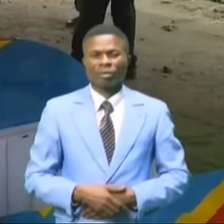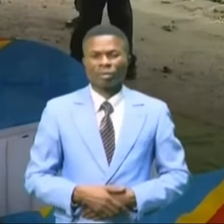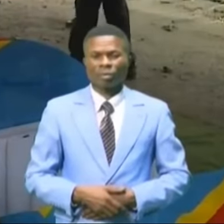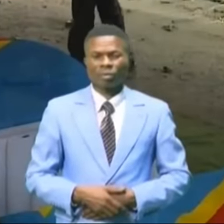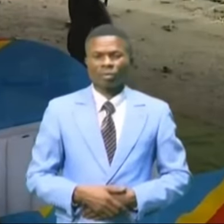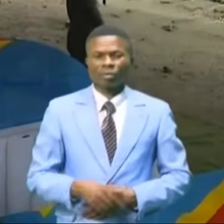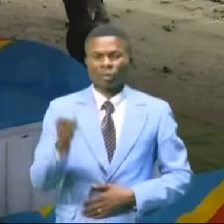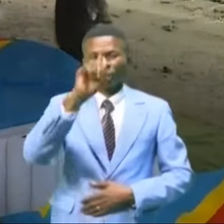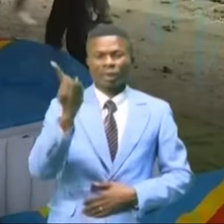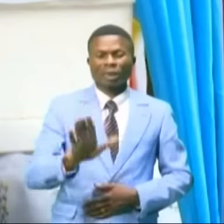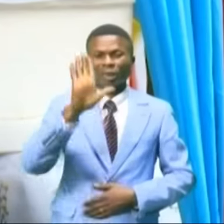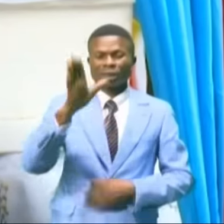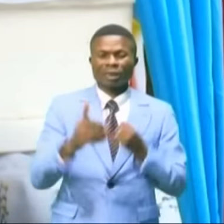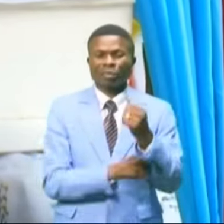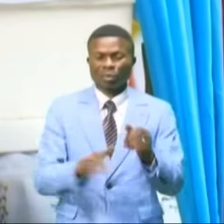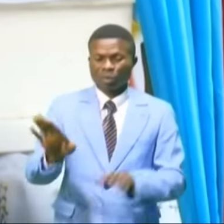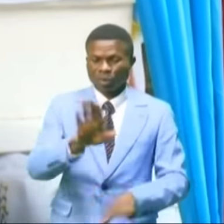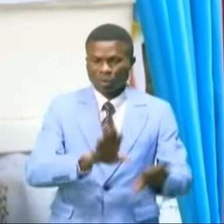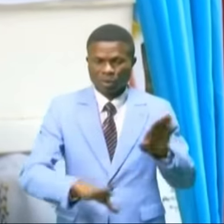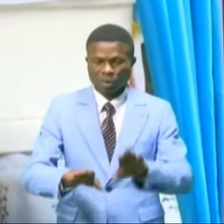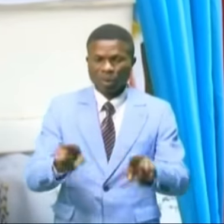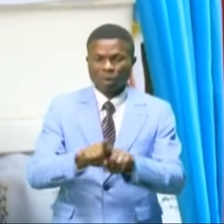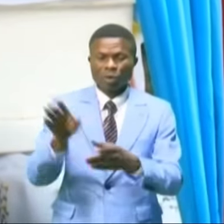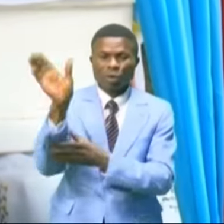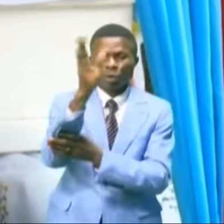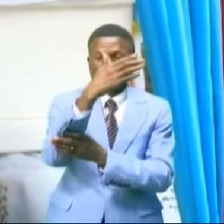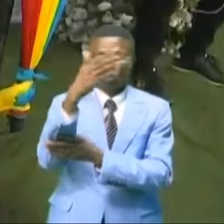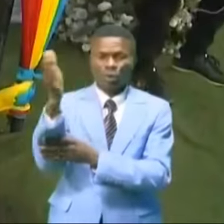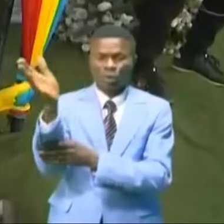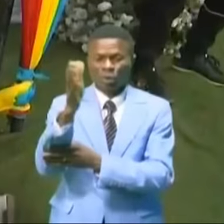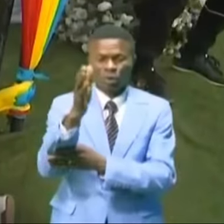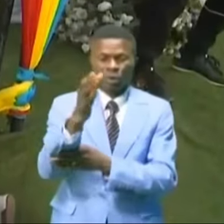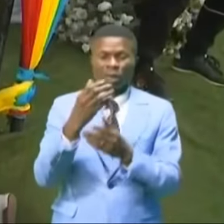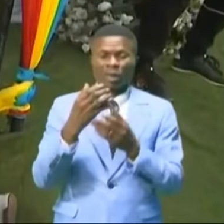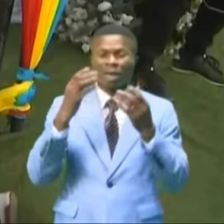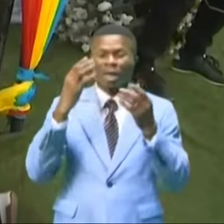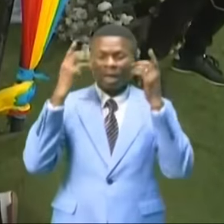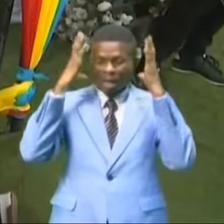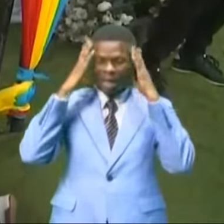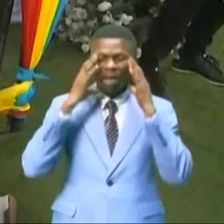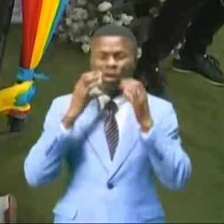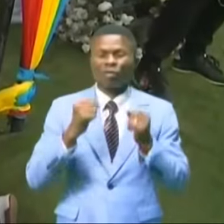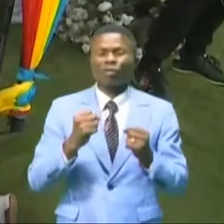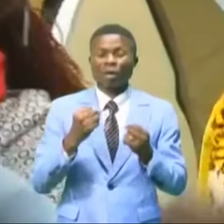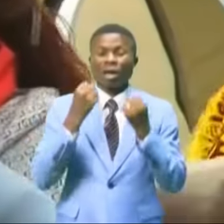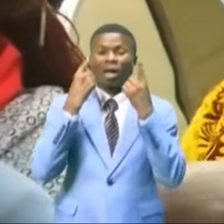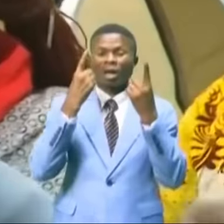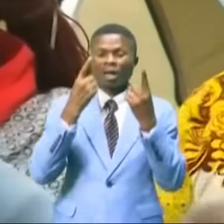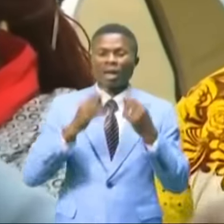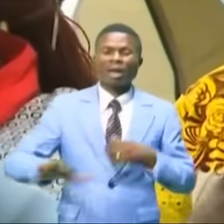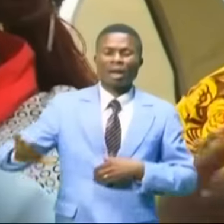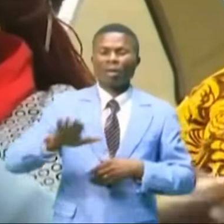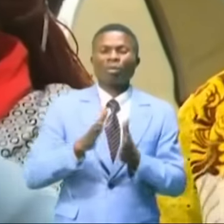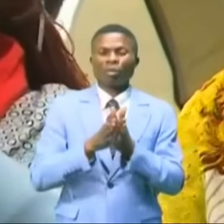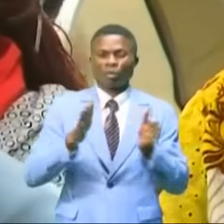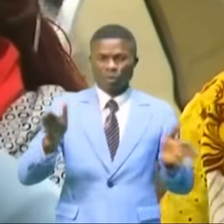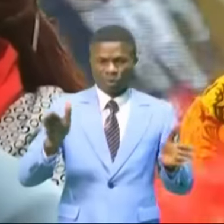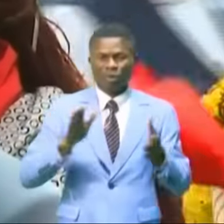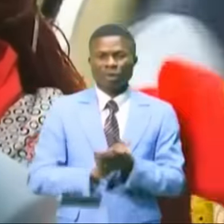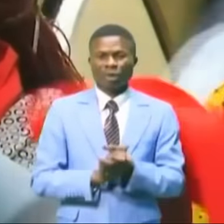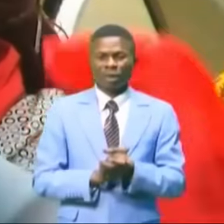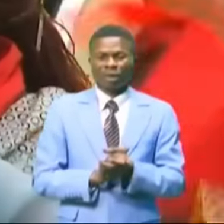35 corps ensevelis sous les couleurs nationales. L'émotion est grande et touche toute la République,